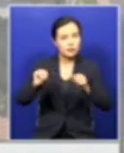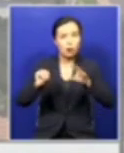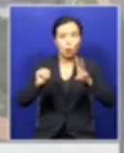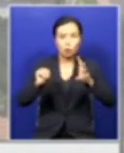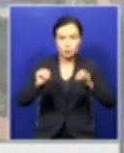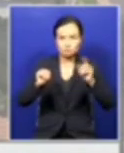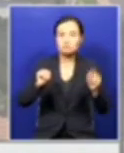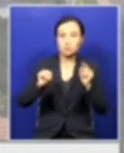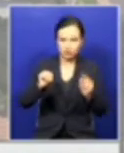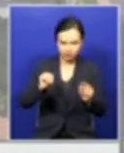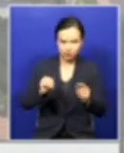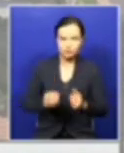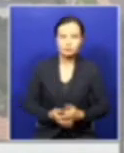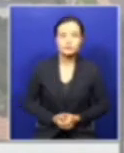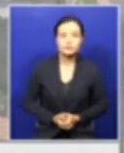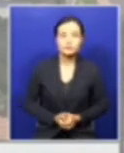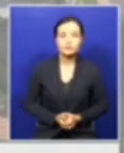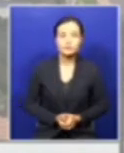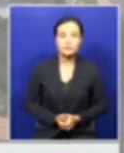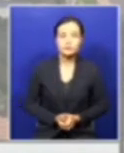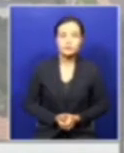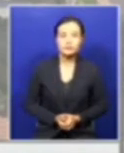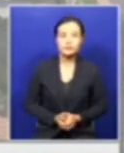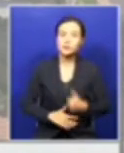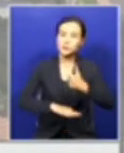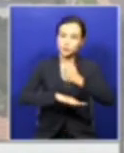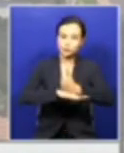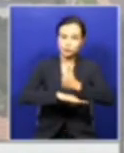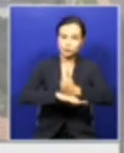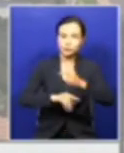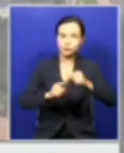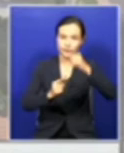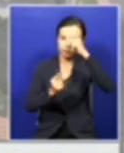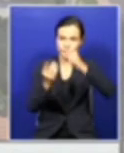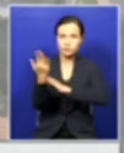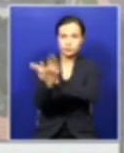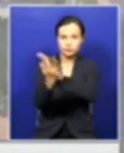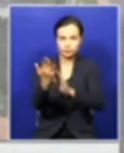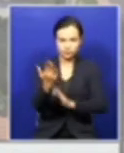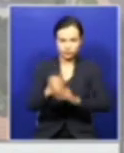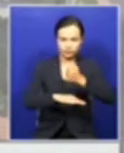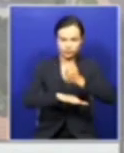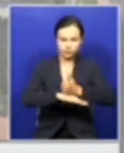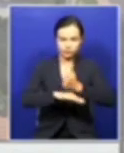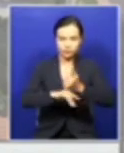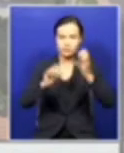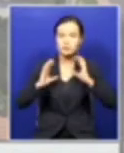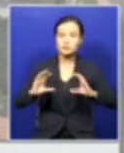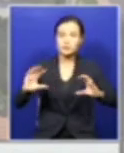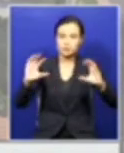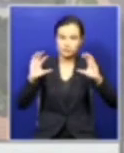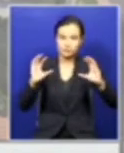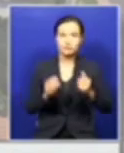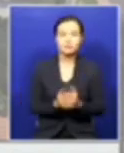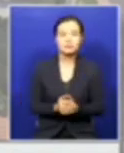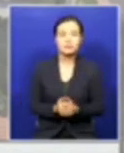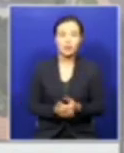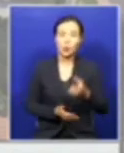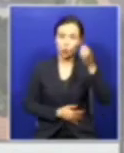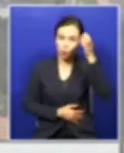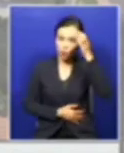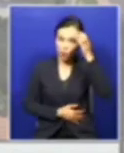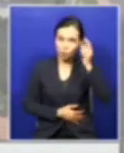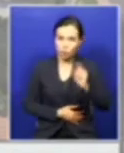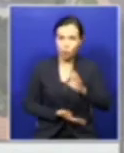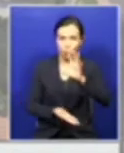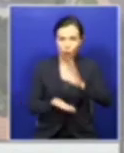40-60% เท่านั้นแต่ผู้นำของประเทศไทยผู้นำของรัฐบาลนี้แทนที่จะให้ความรู้และข้อเ